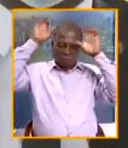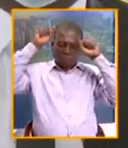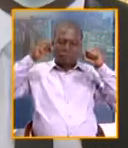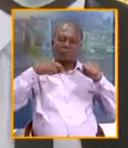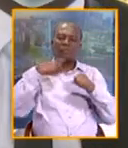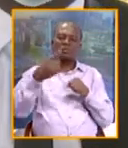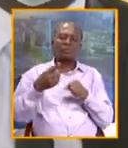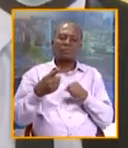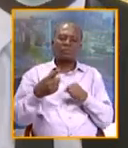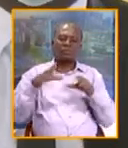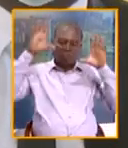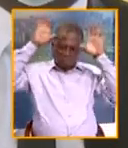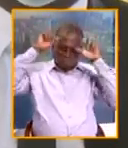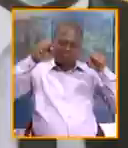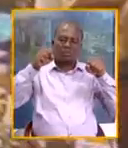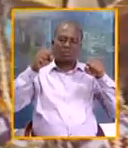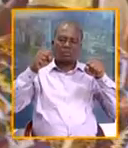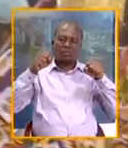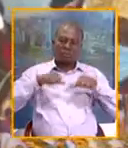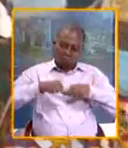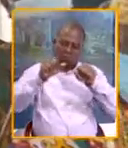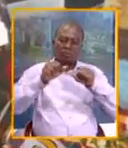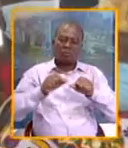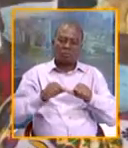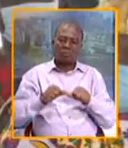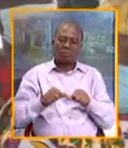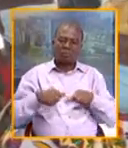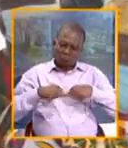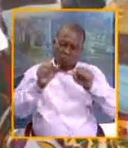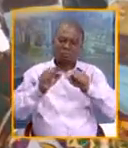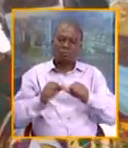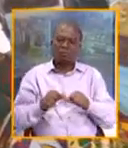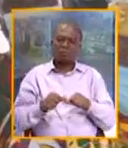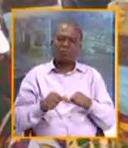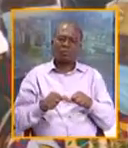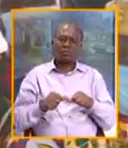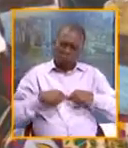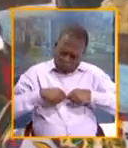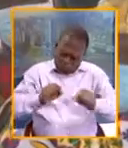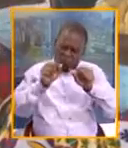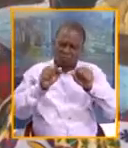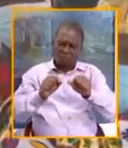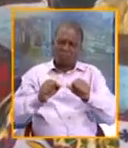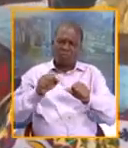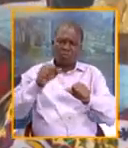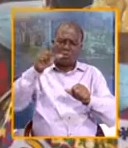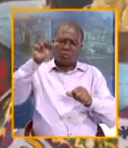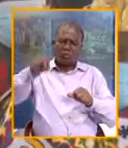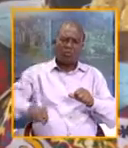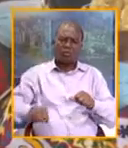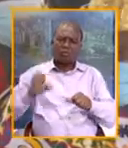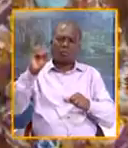dis président continue continuent et continuent à le sucre au moins avec